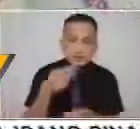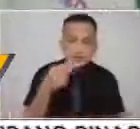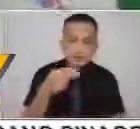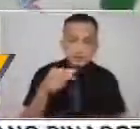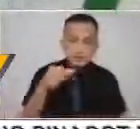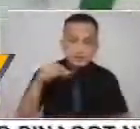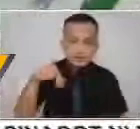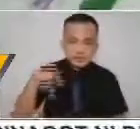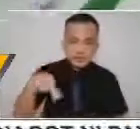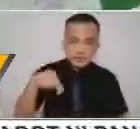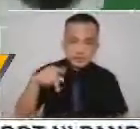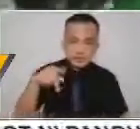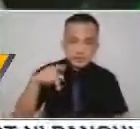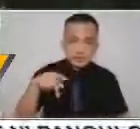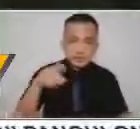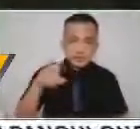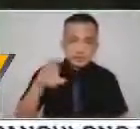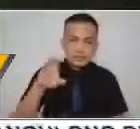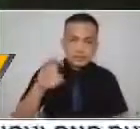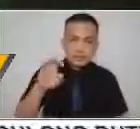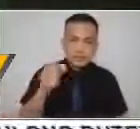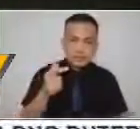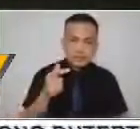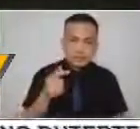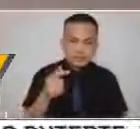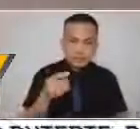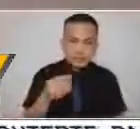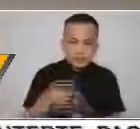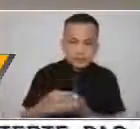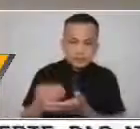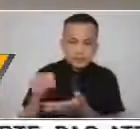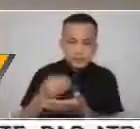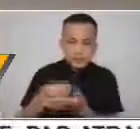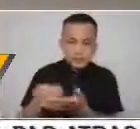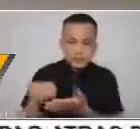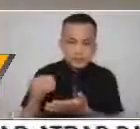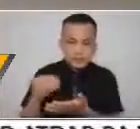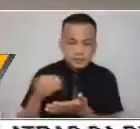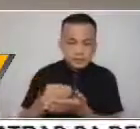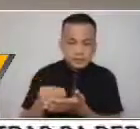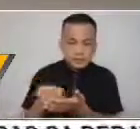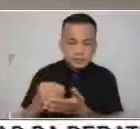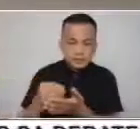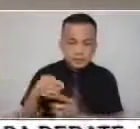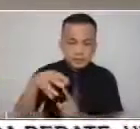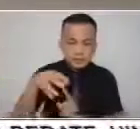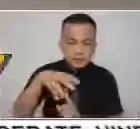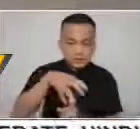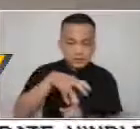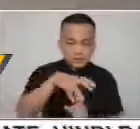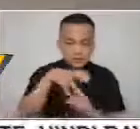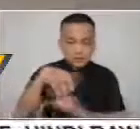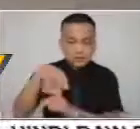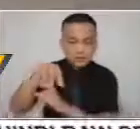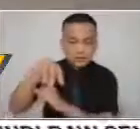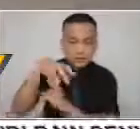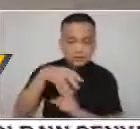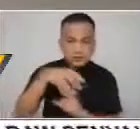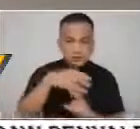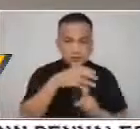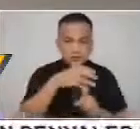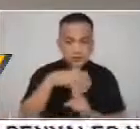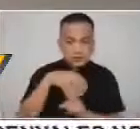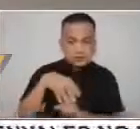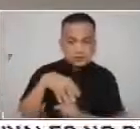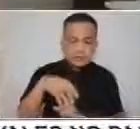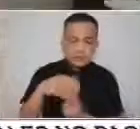nagdaang Palawan plebiscite kung saan mataas pa nga ang voters turnout. If we can assure the people that it would be safe to go to the